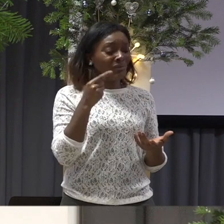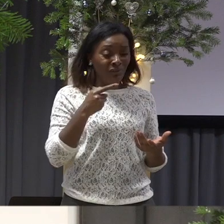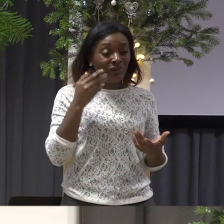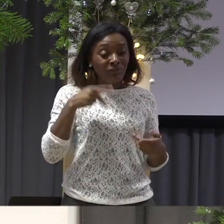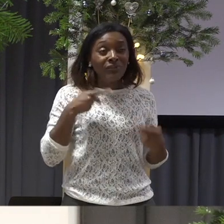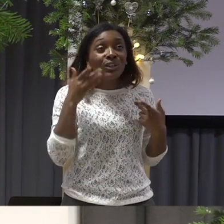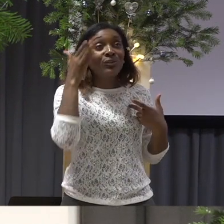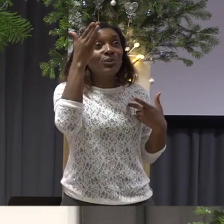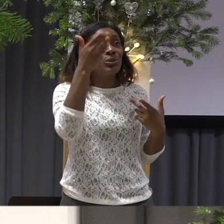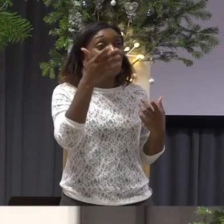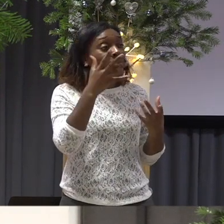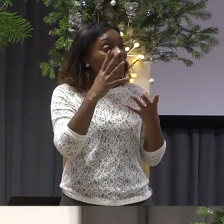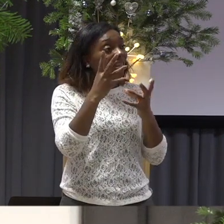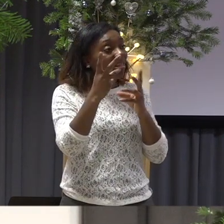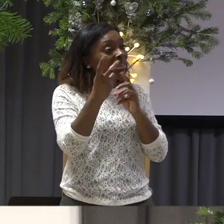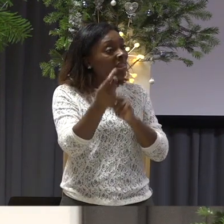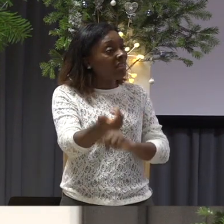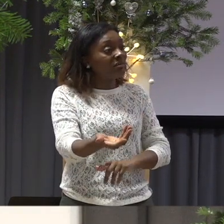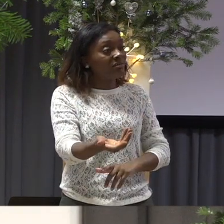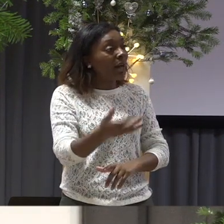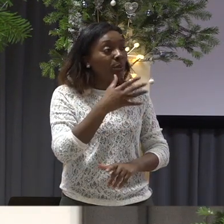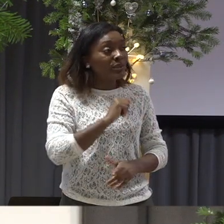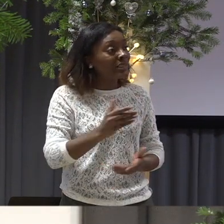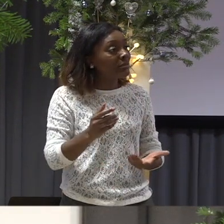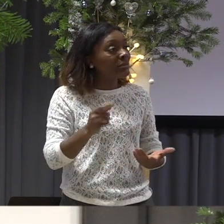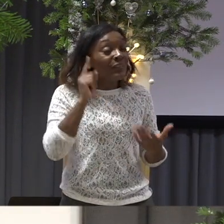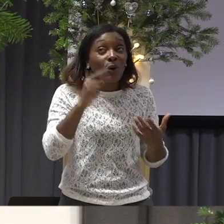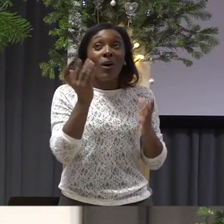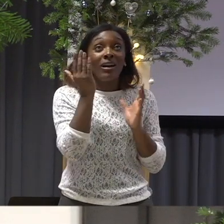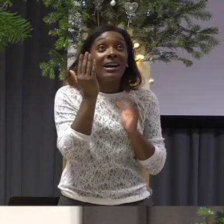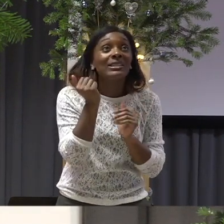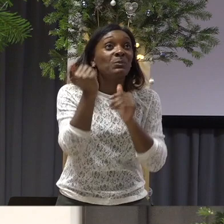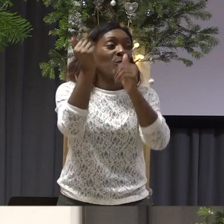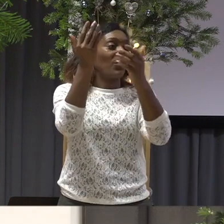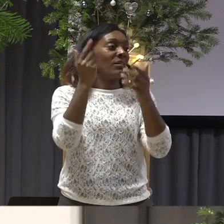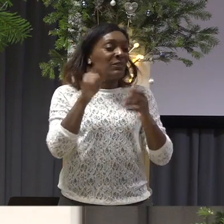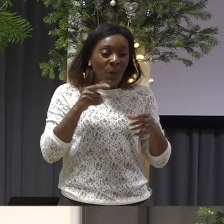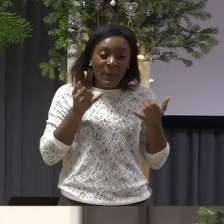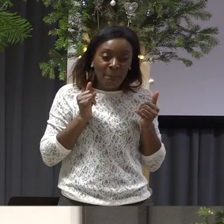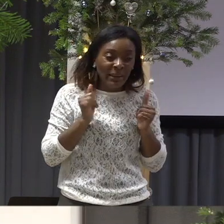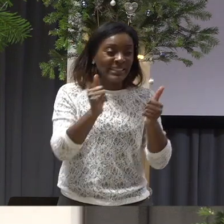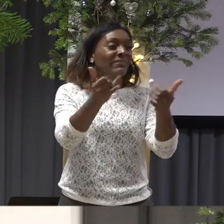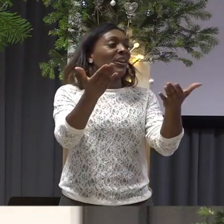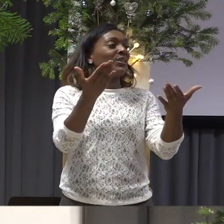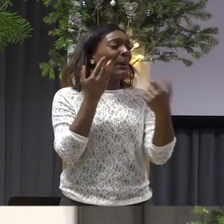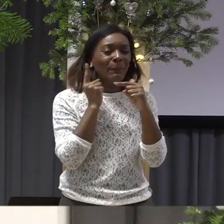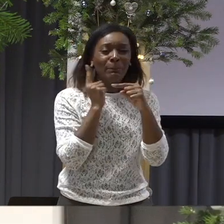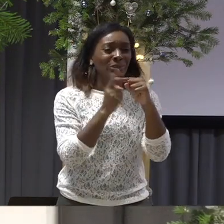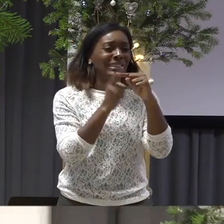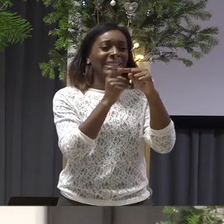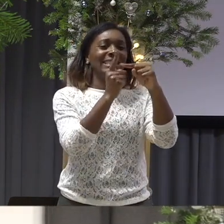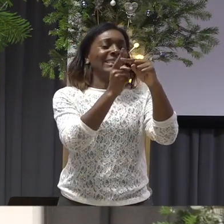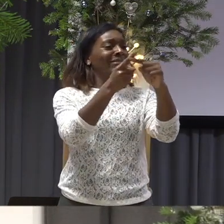avenir. La persévérance et non l'abandon, frères et sœurs. La parole de Dieu déclare que le malheur